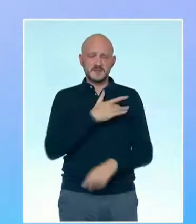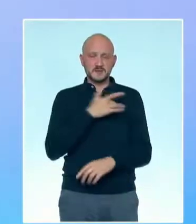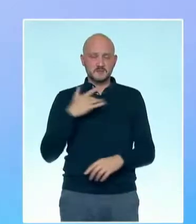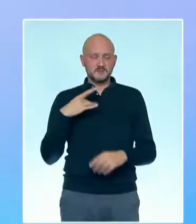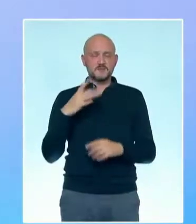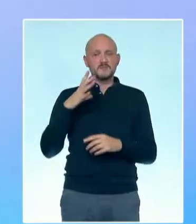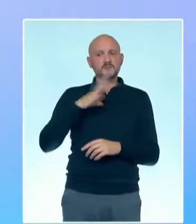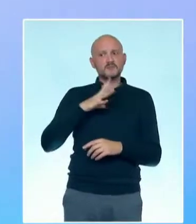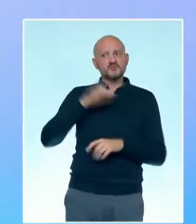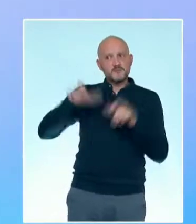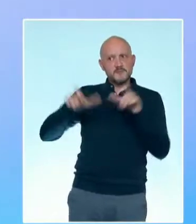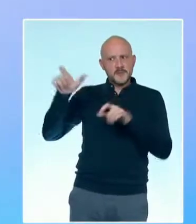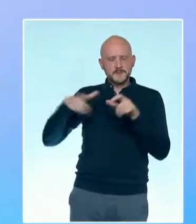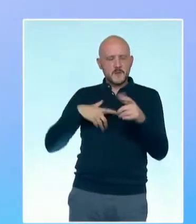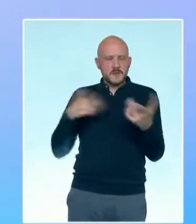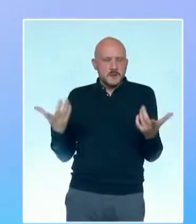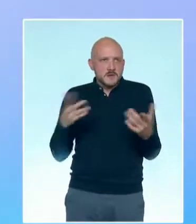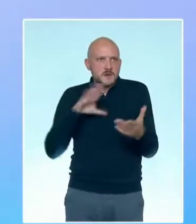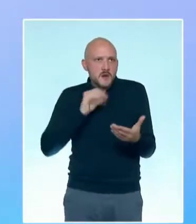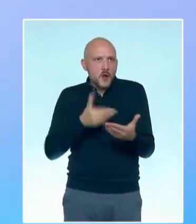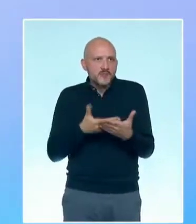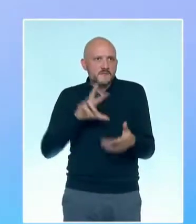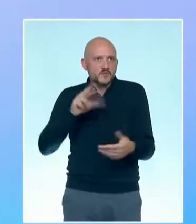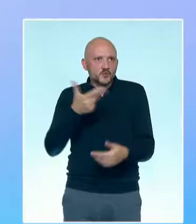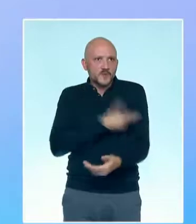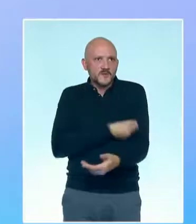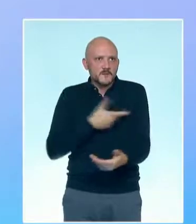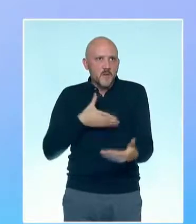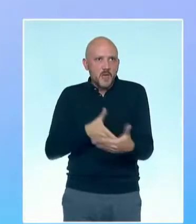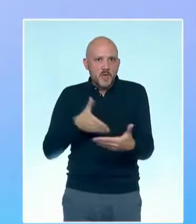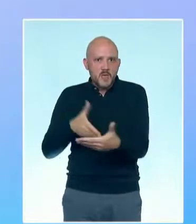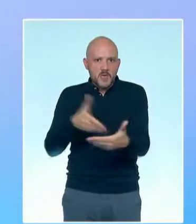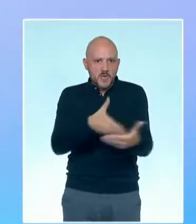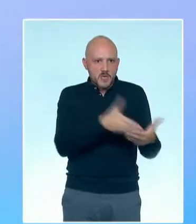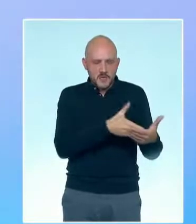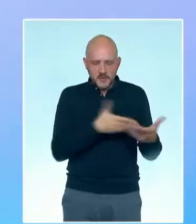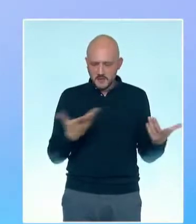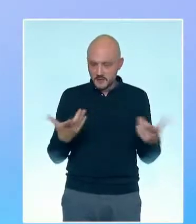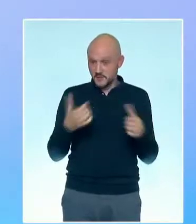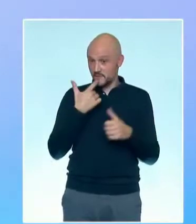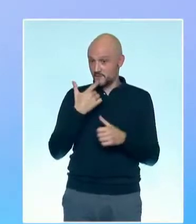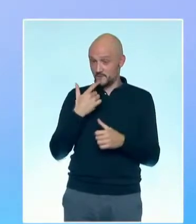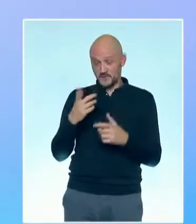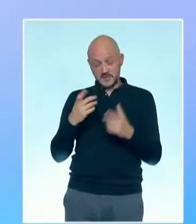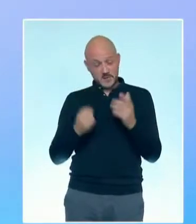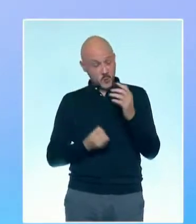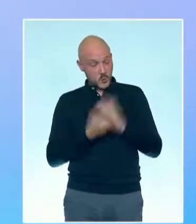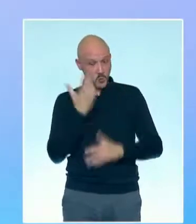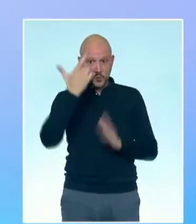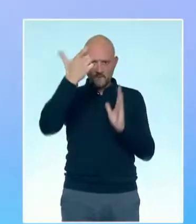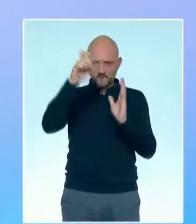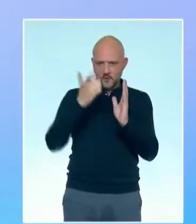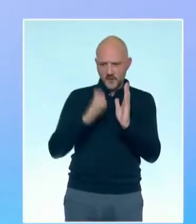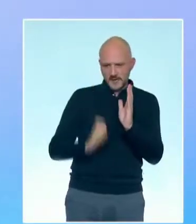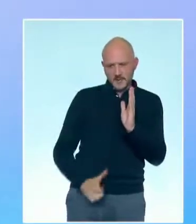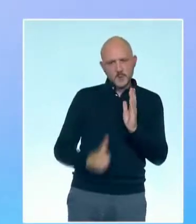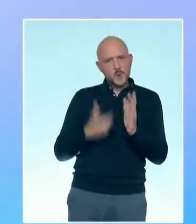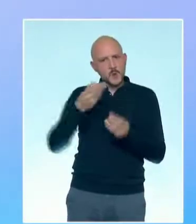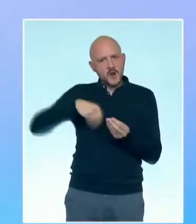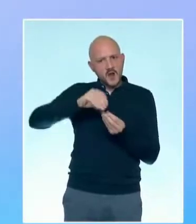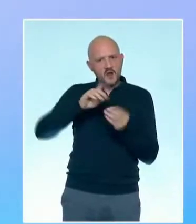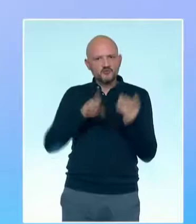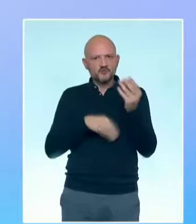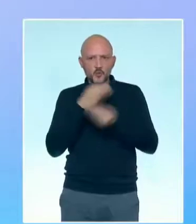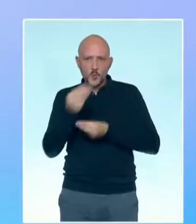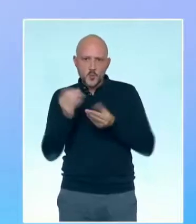à trouver un rendez-vous pour faire leur dose de rappel. Est-ce que vous envisagez d'ouvrir de nouveaux créneaux, de rouvrir des centres de vaccination?